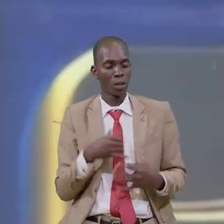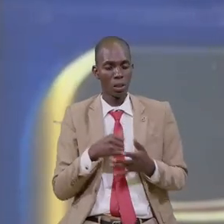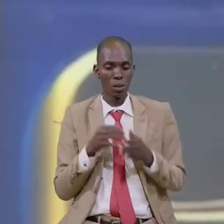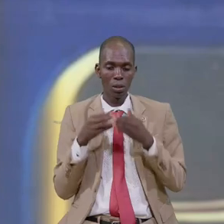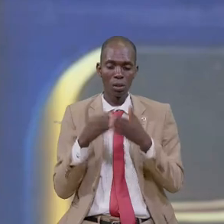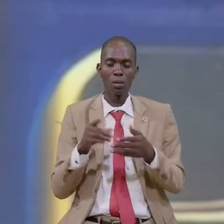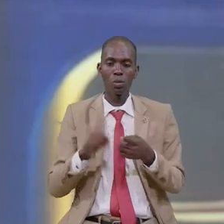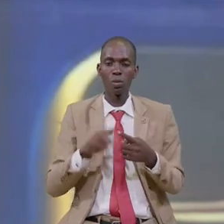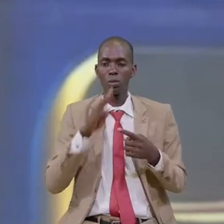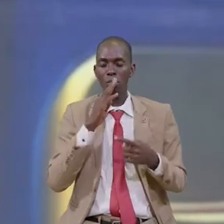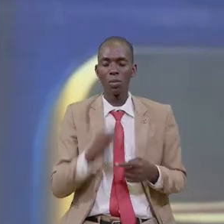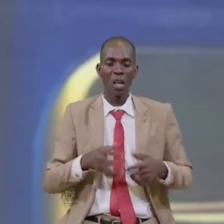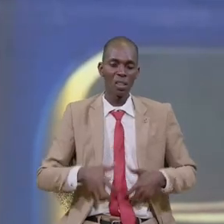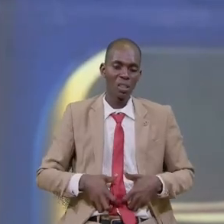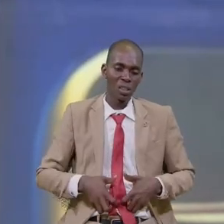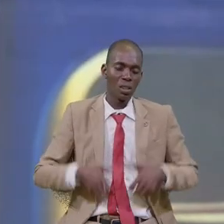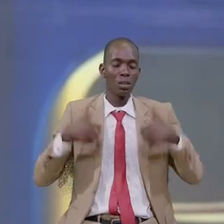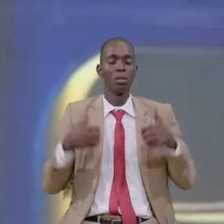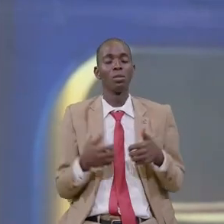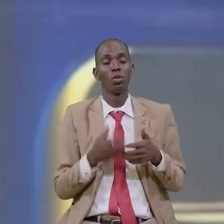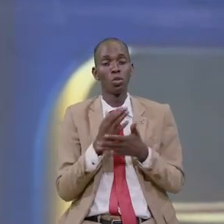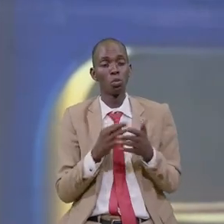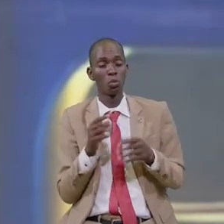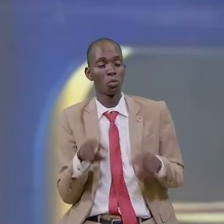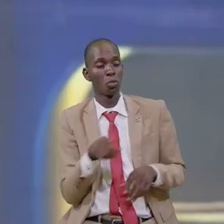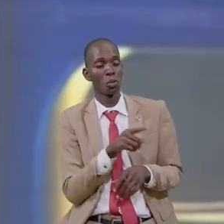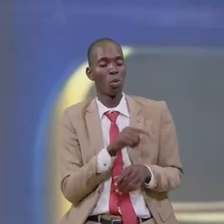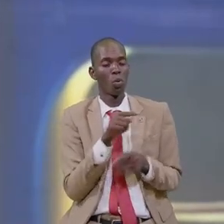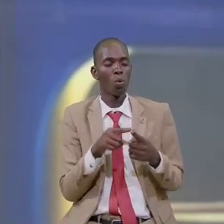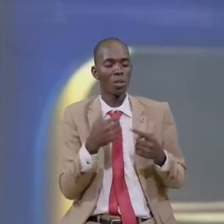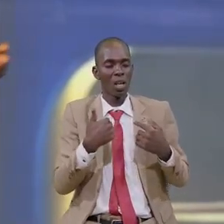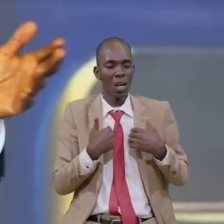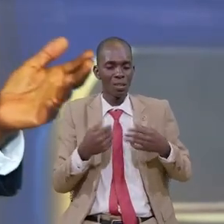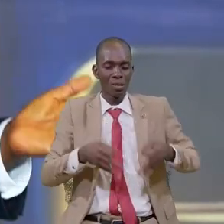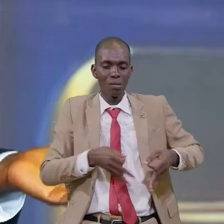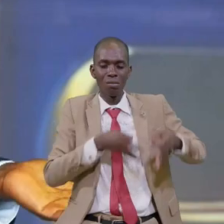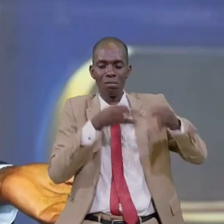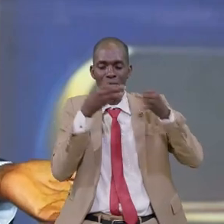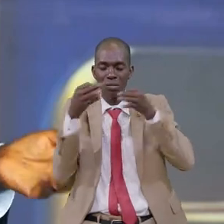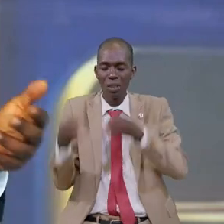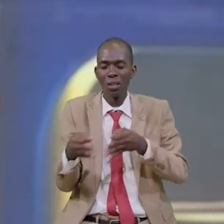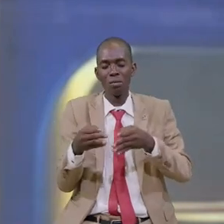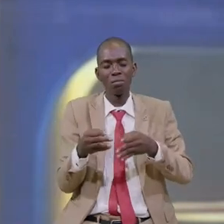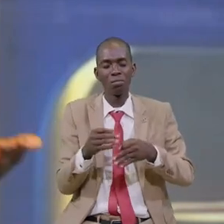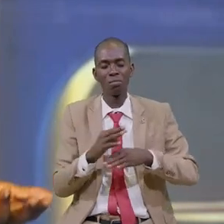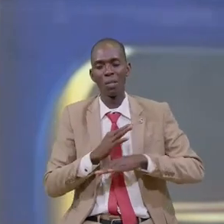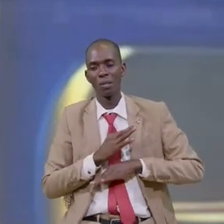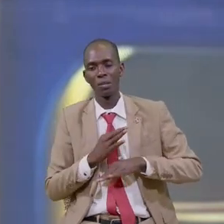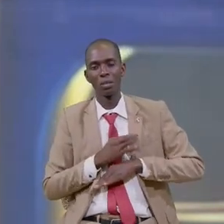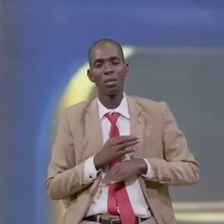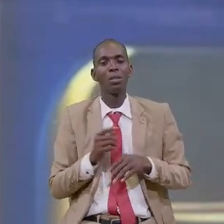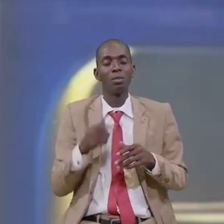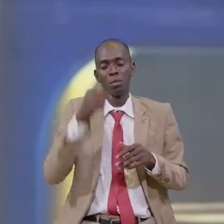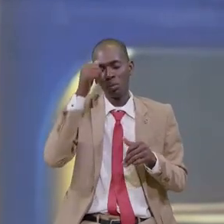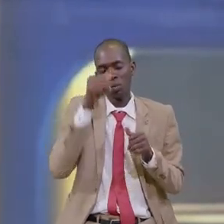ont une satisfaction retardée, ils sont en colère. Ils disent, un homme affamé n'a